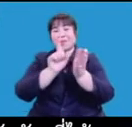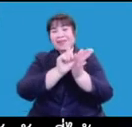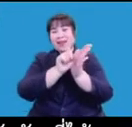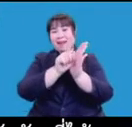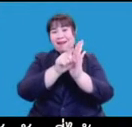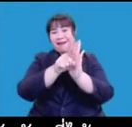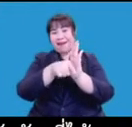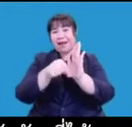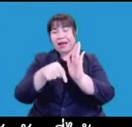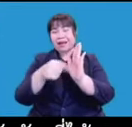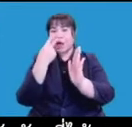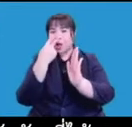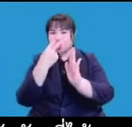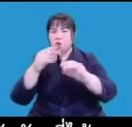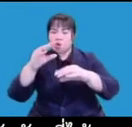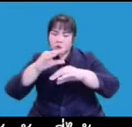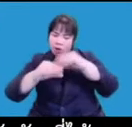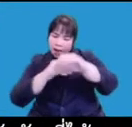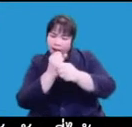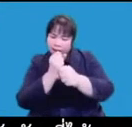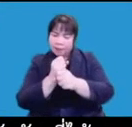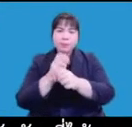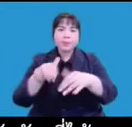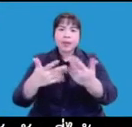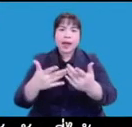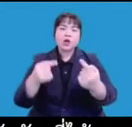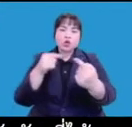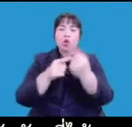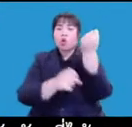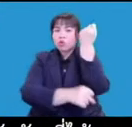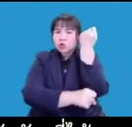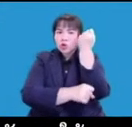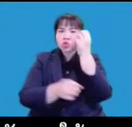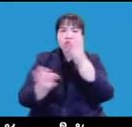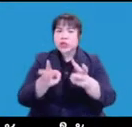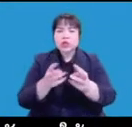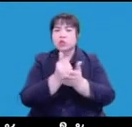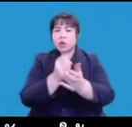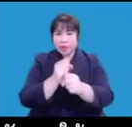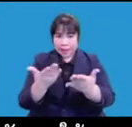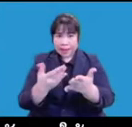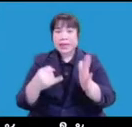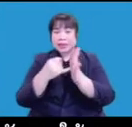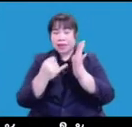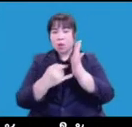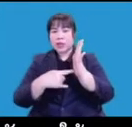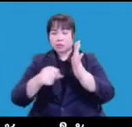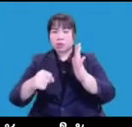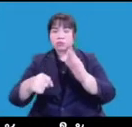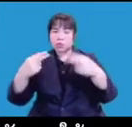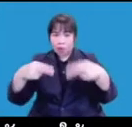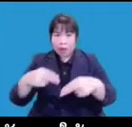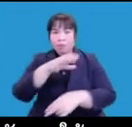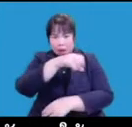จแล้วมาทําโมเดลนะครับว่าจะตอบโจทย์เรื่องคนจนอย่างไรนะครับจากนั้นนะครับทางสมุทรสงครามนะครับนําไปใช้อันนี้ทําให้ขอบคุณมากทํา